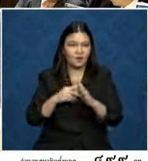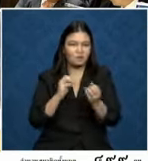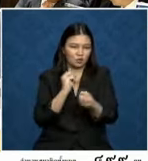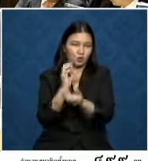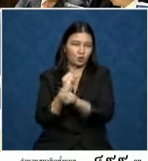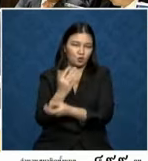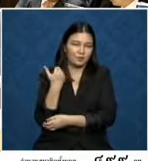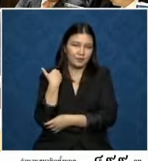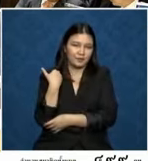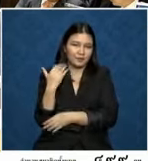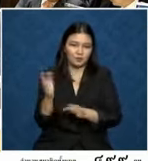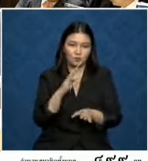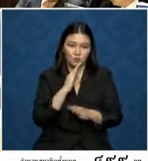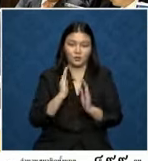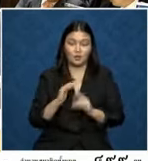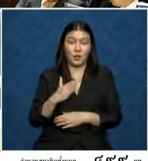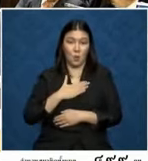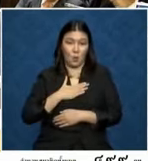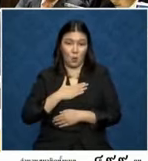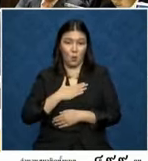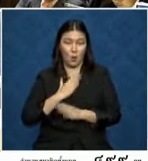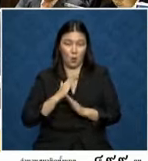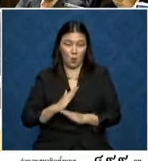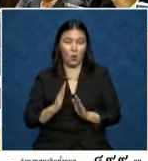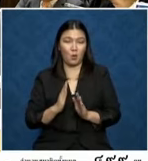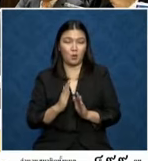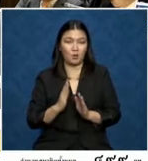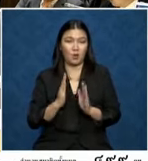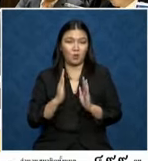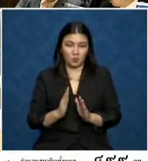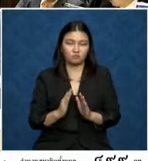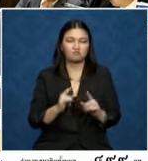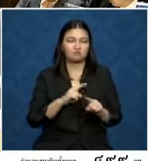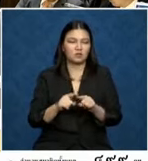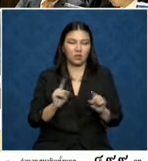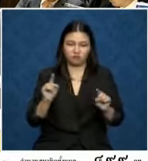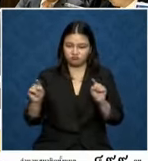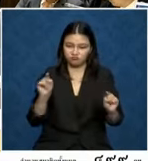นี้และลูกหนี้ที่จะมีผลผูกพันกันในอนาคต